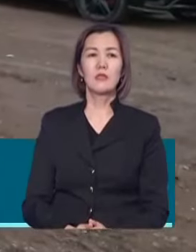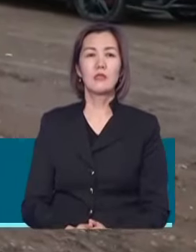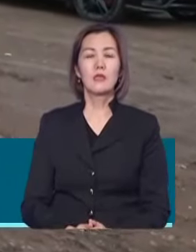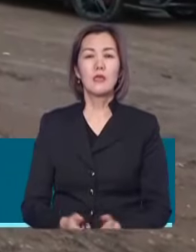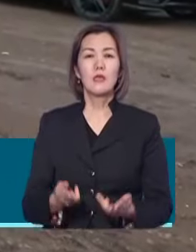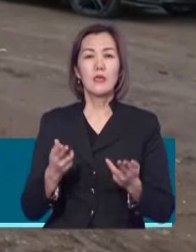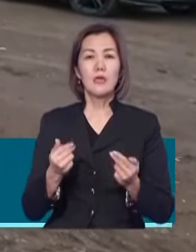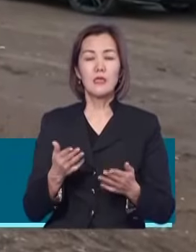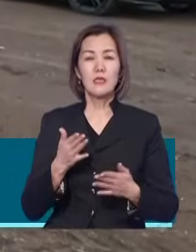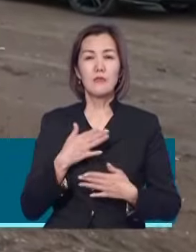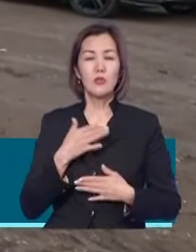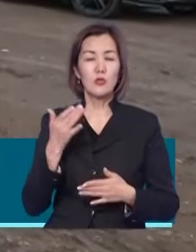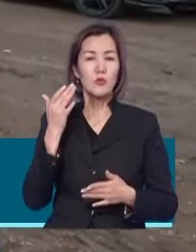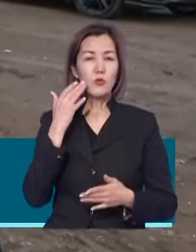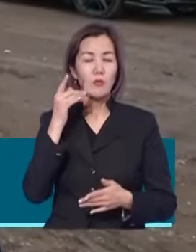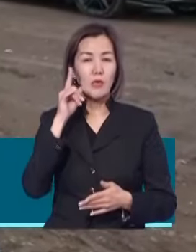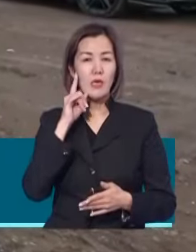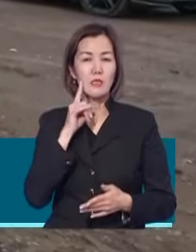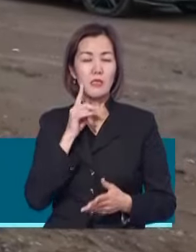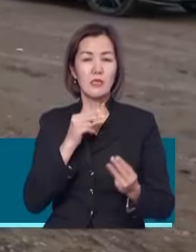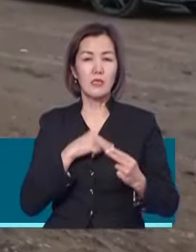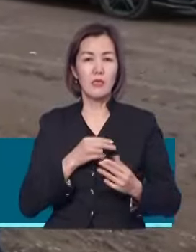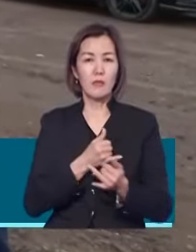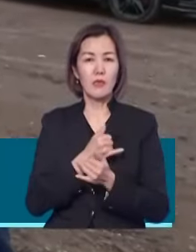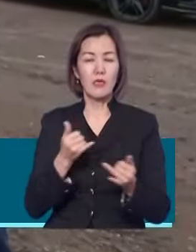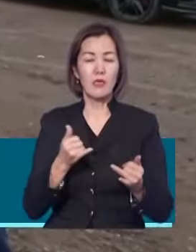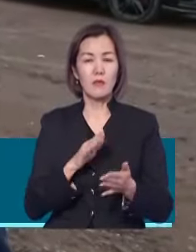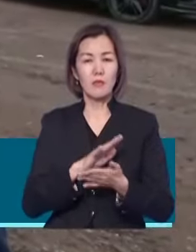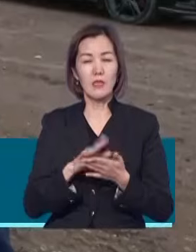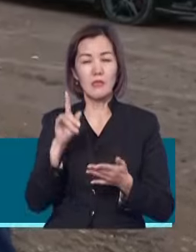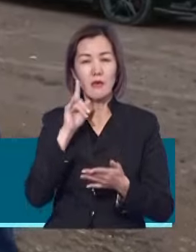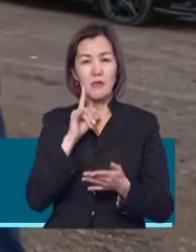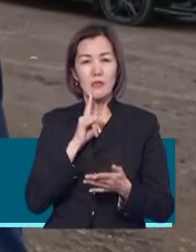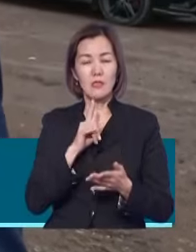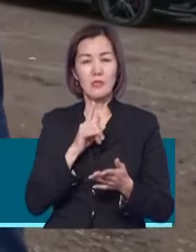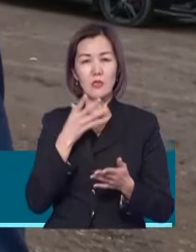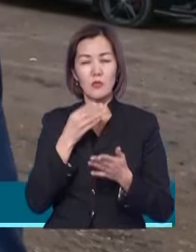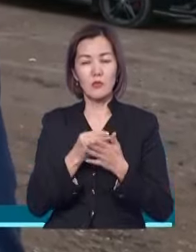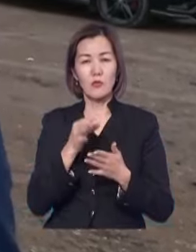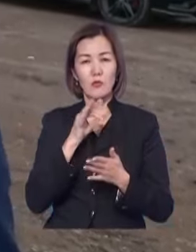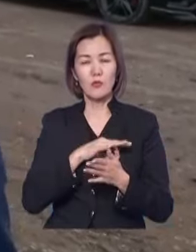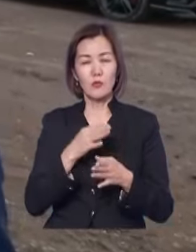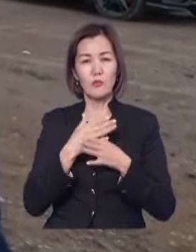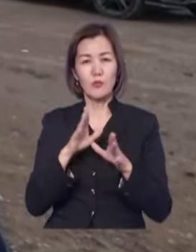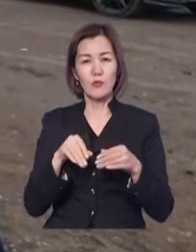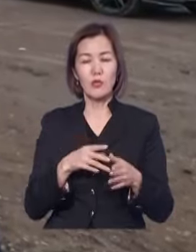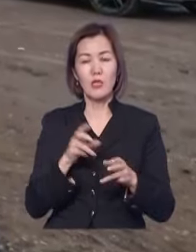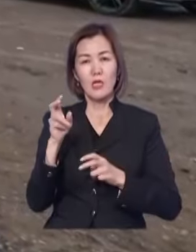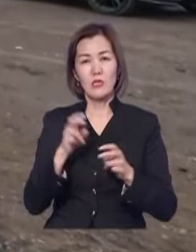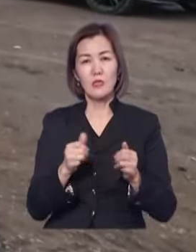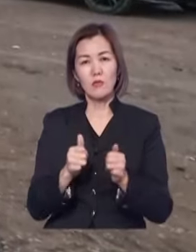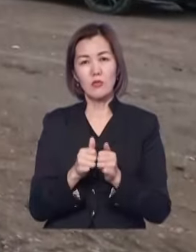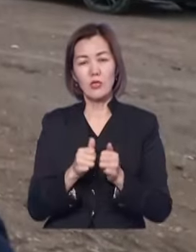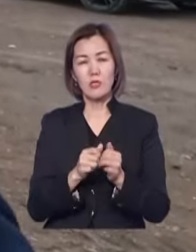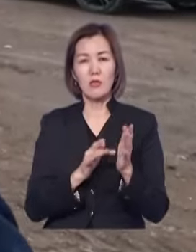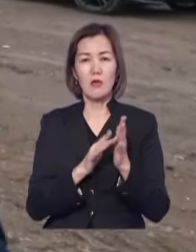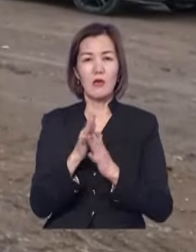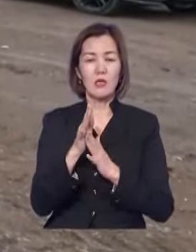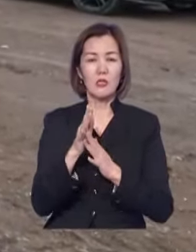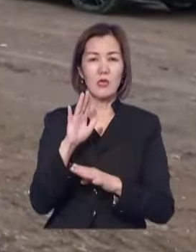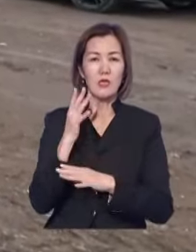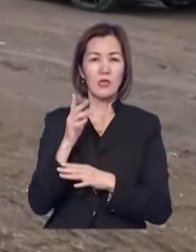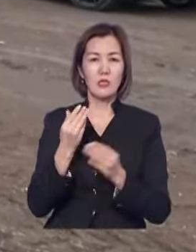Әрине, біз үнемі Қазақстан үшін еңбек етеміз. Енді «Таза Қазақстан» үшінде өз үлесімізді қосып жатырмыз. Зауыт алаңын көгалдандыру жұмыстары